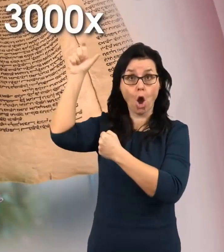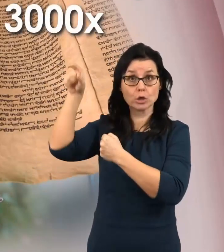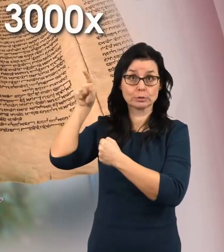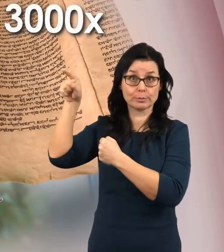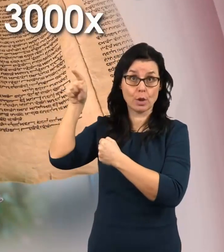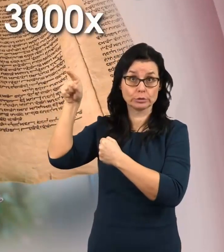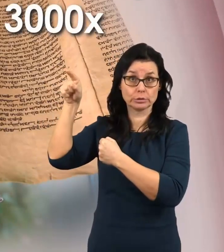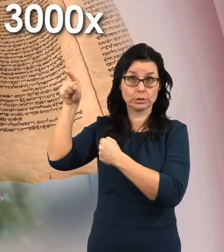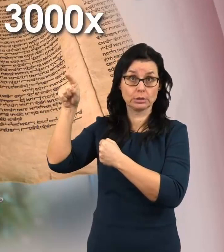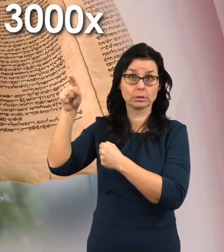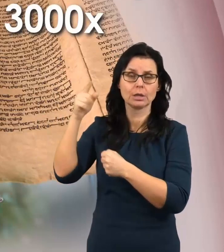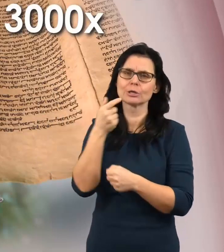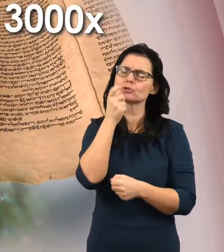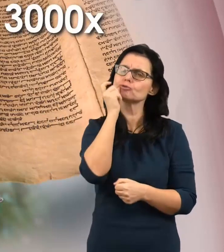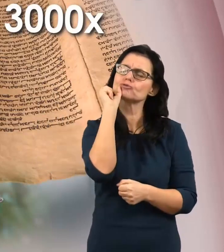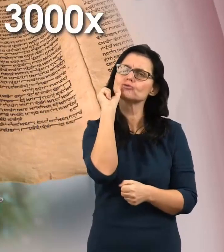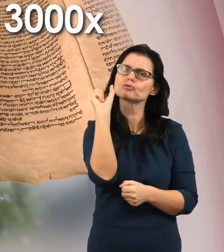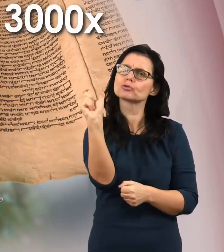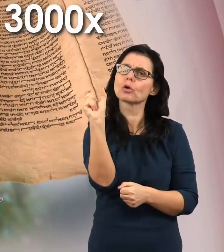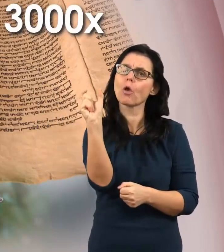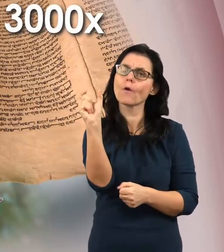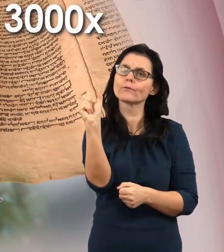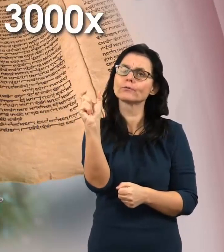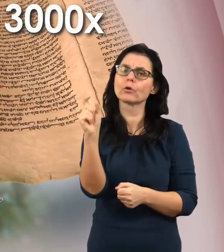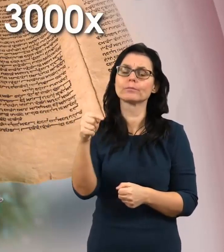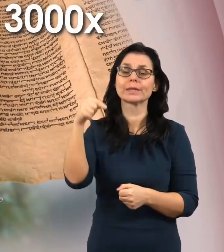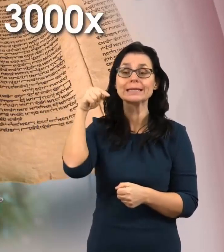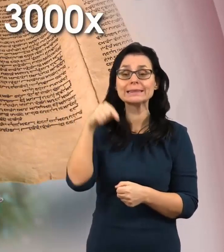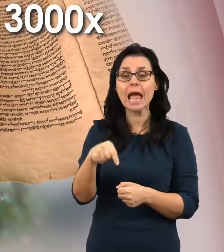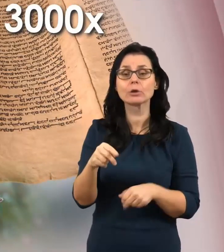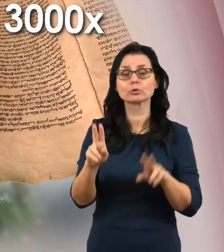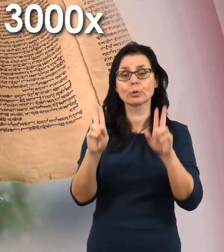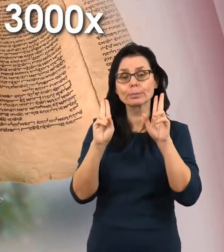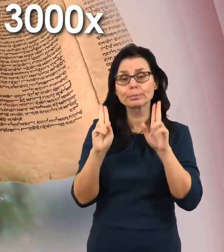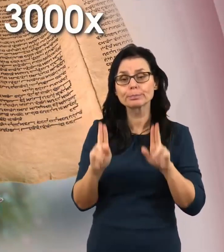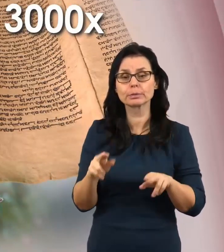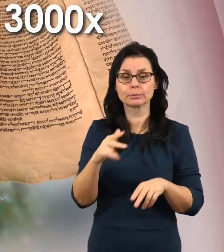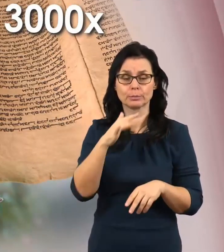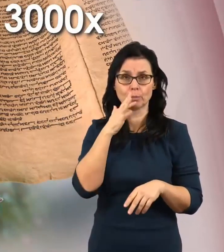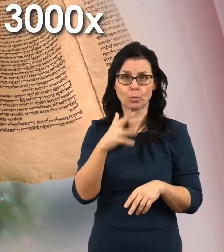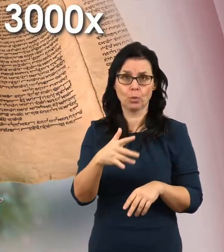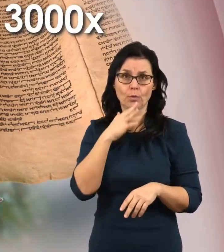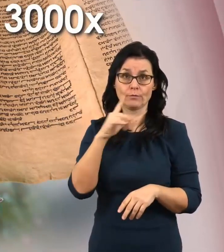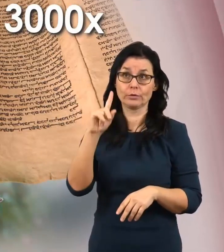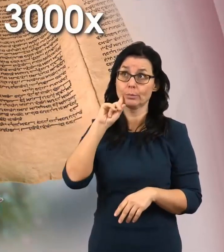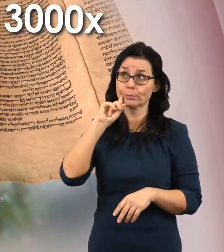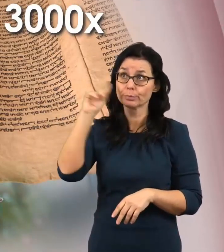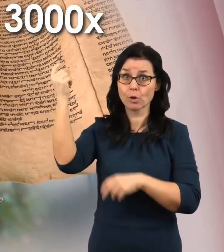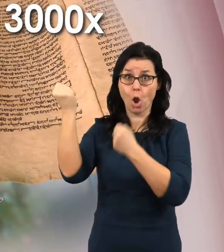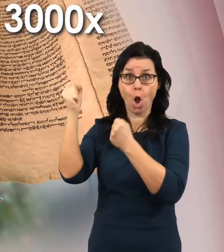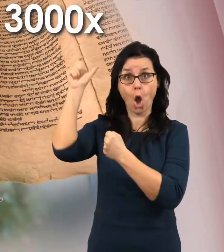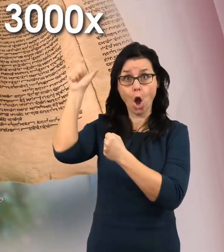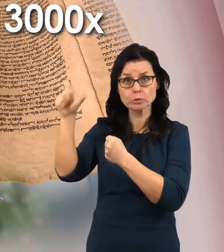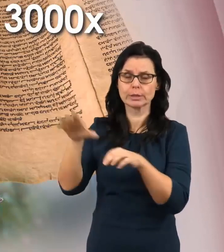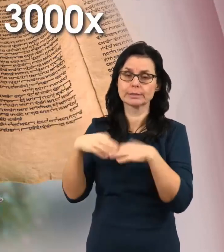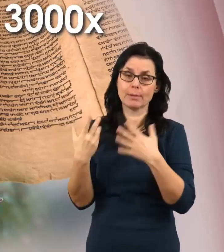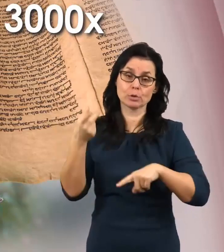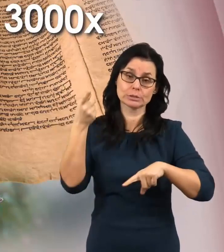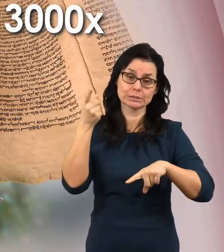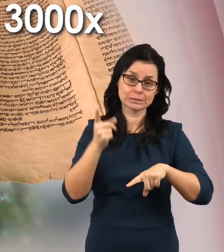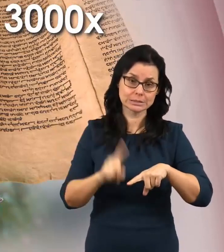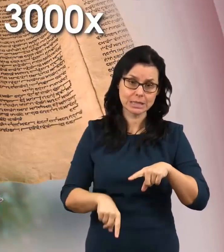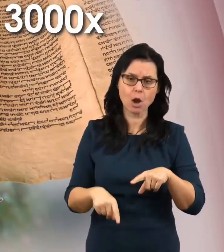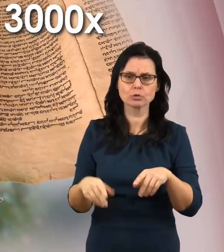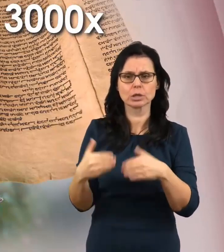Ten termín, tak to praví hospodin. Nebo stalo se ke mně